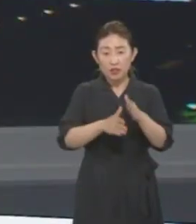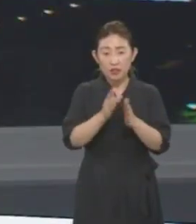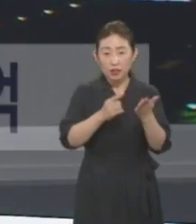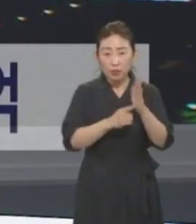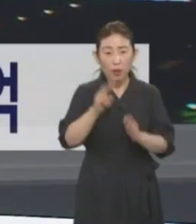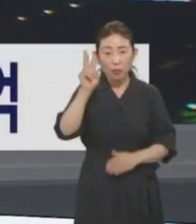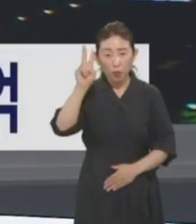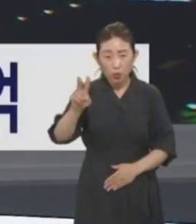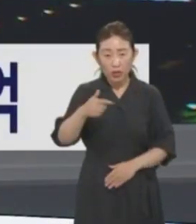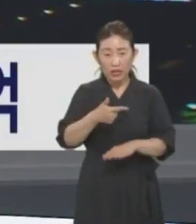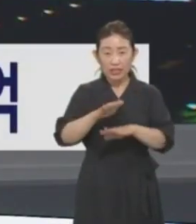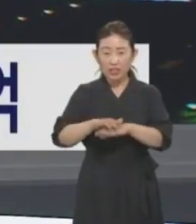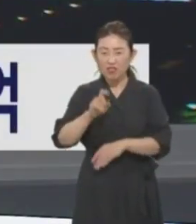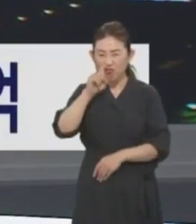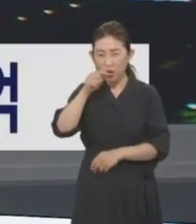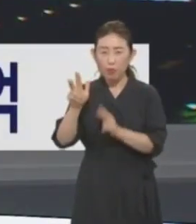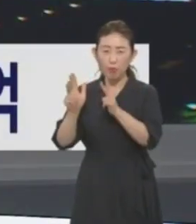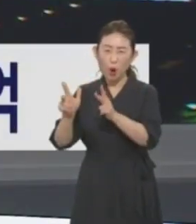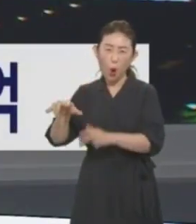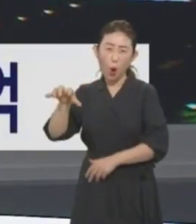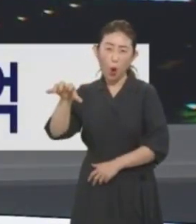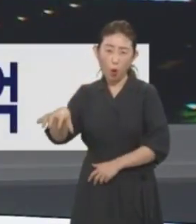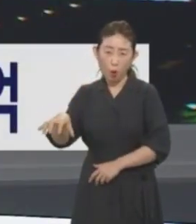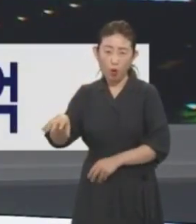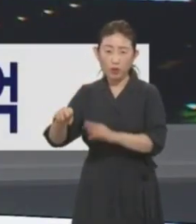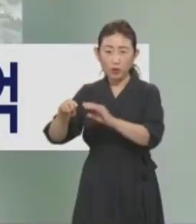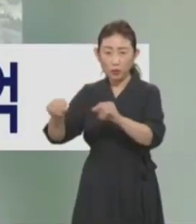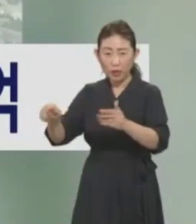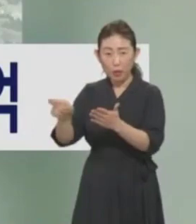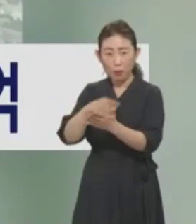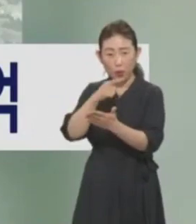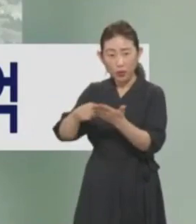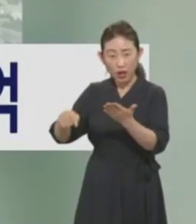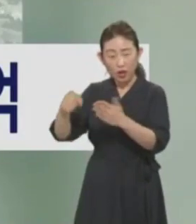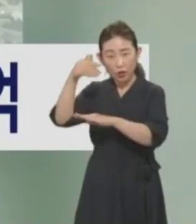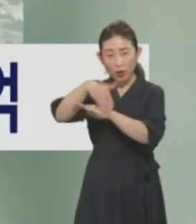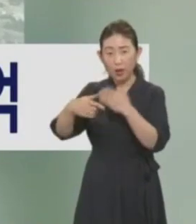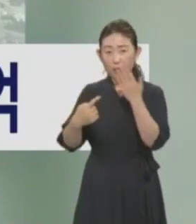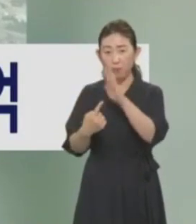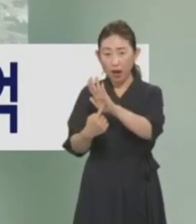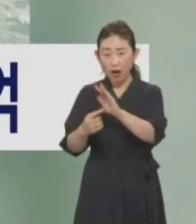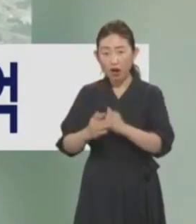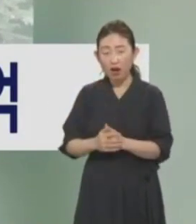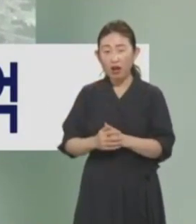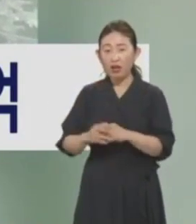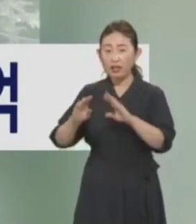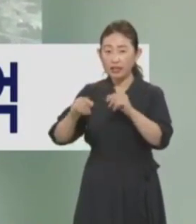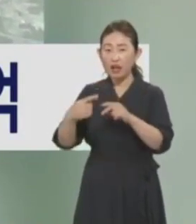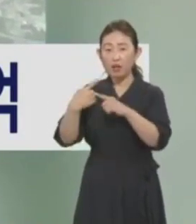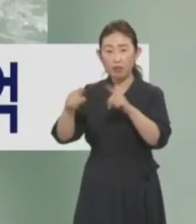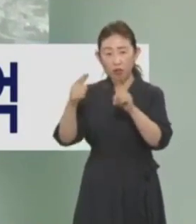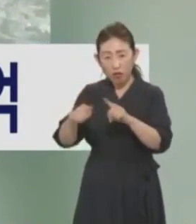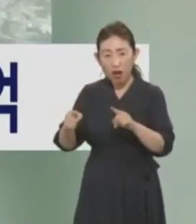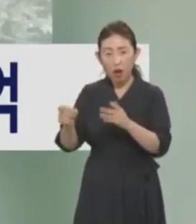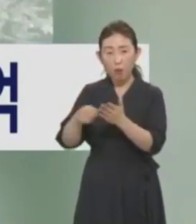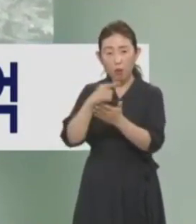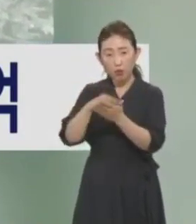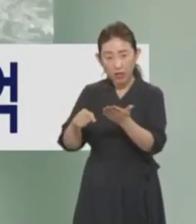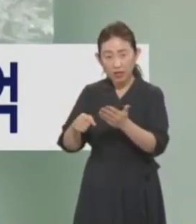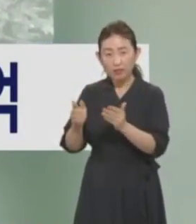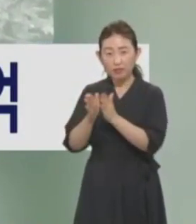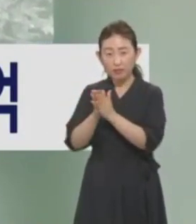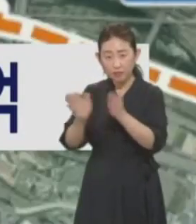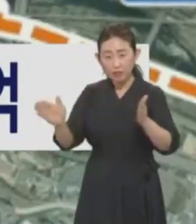대전시는 모레 대전 하수처리장 시설 현대화 사업 부지에 대한 보상 계획을 공고하고 감정평가와 함께 보상 절차에